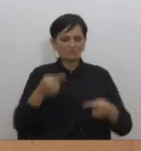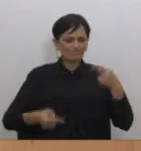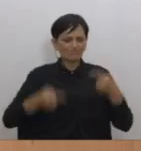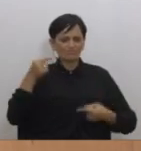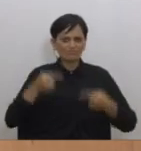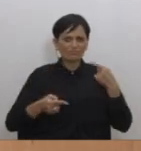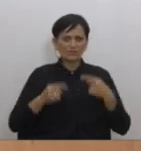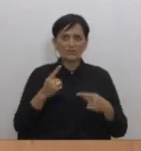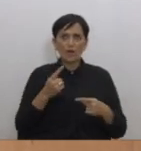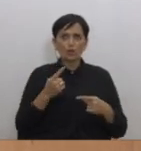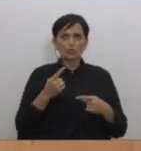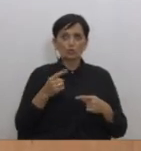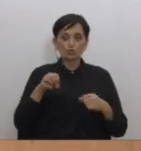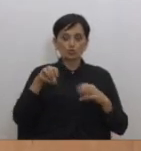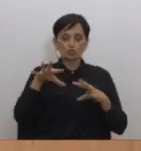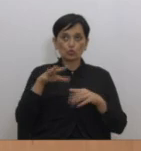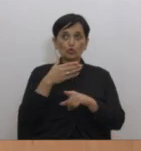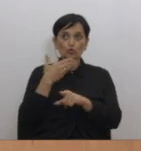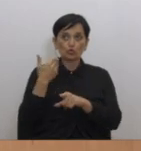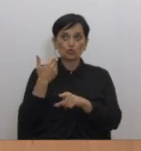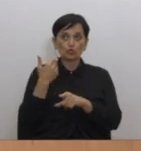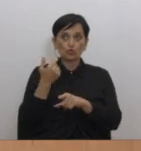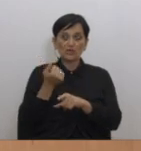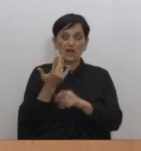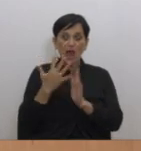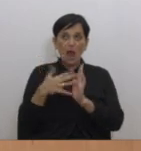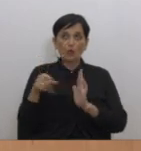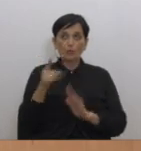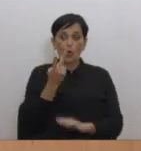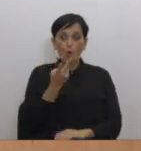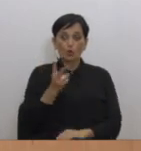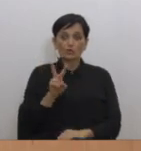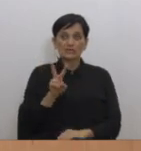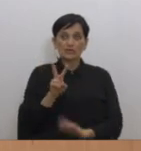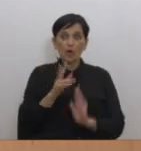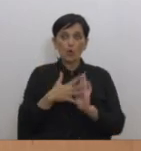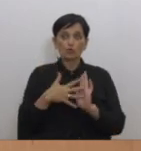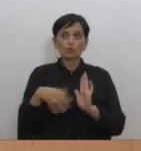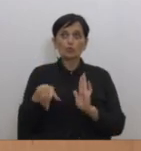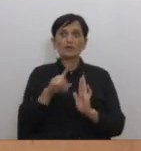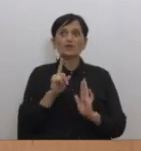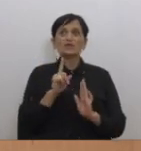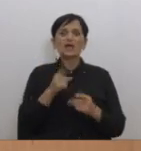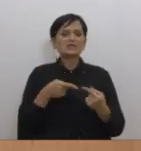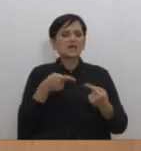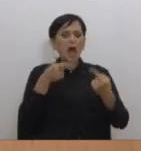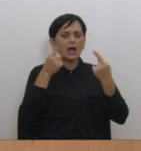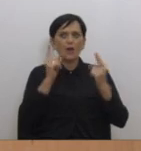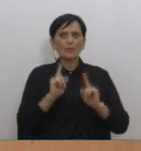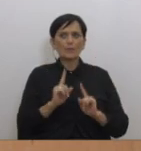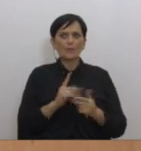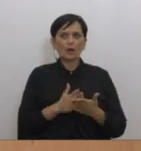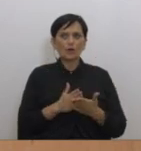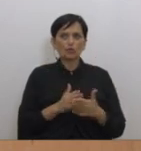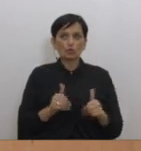შუქი არა აქვს რამდენიმე სოფელს, 22 სოფელს. რა არის საკამათო?